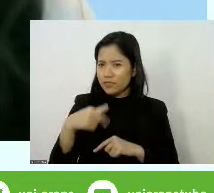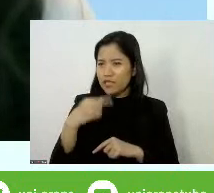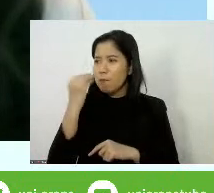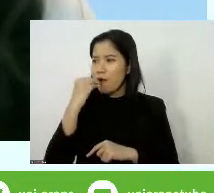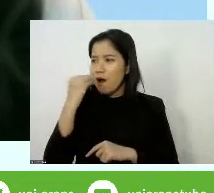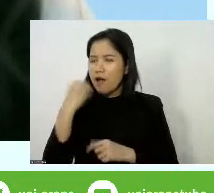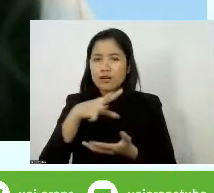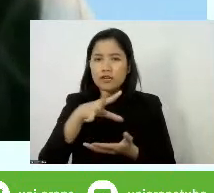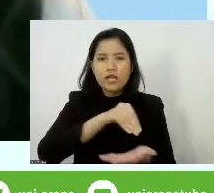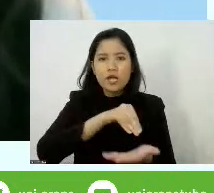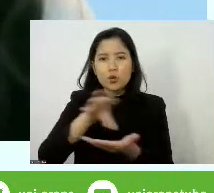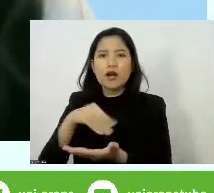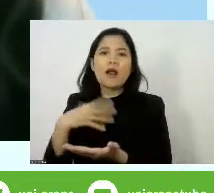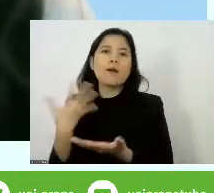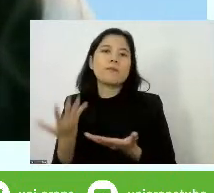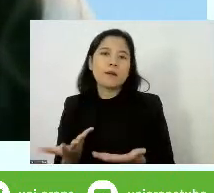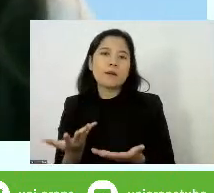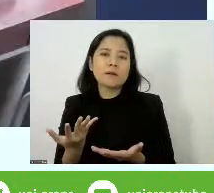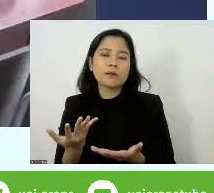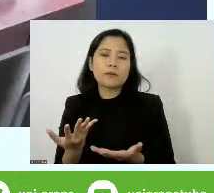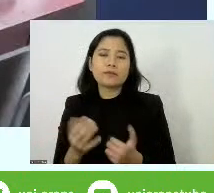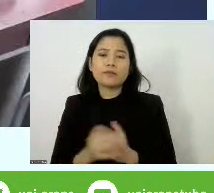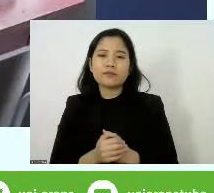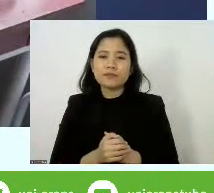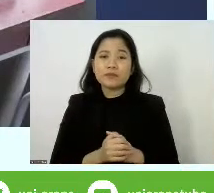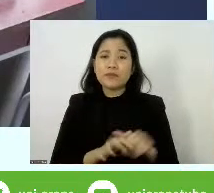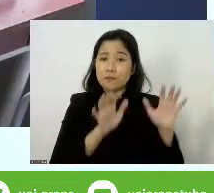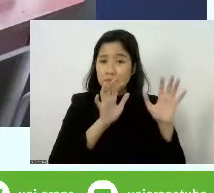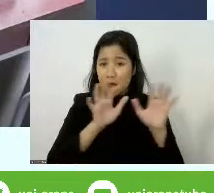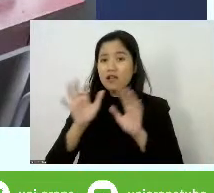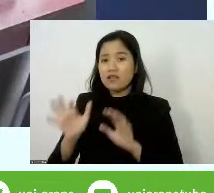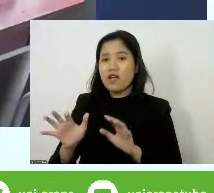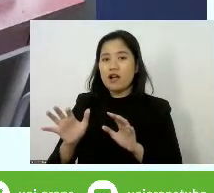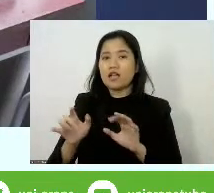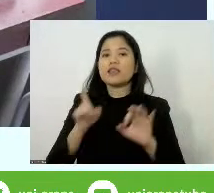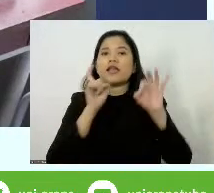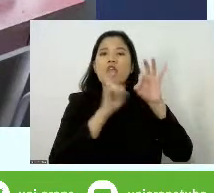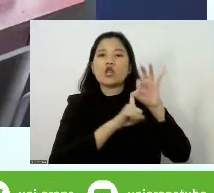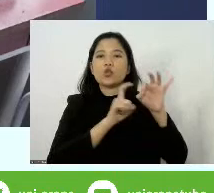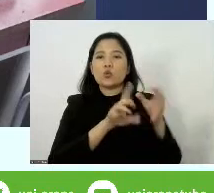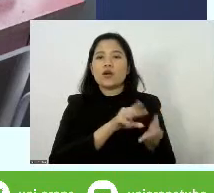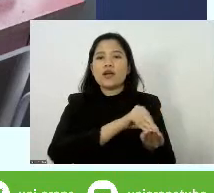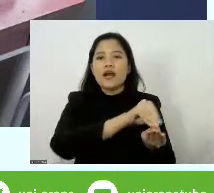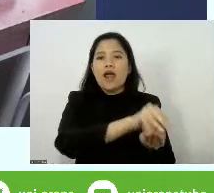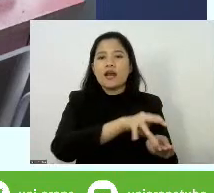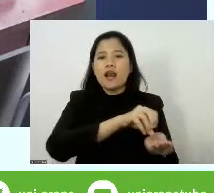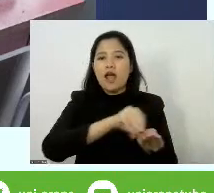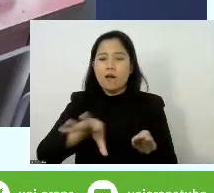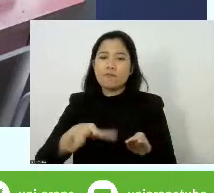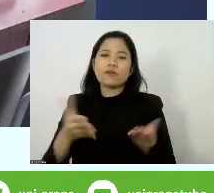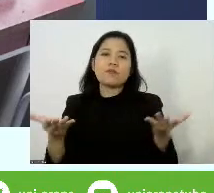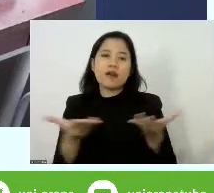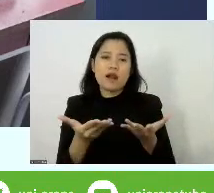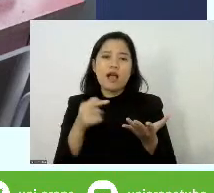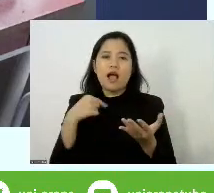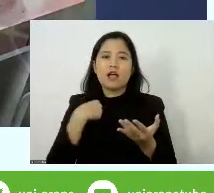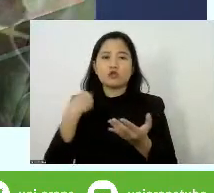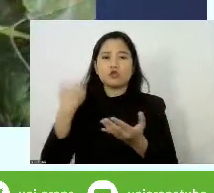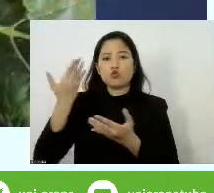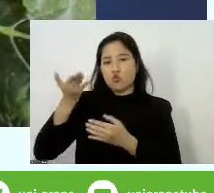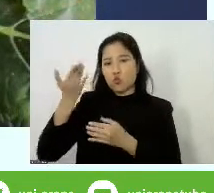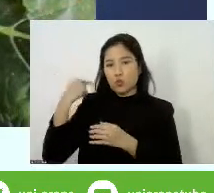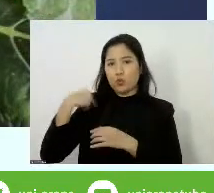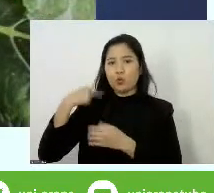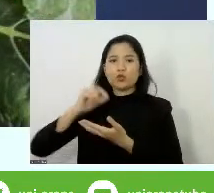sih kalau dari kebun kamu sendiri Hai banyak dan tergantung namanya dimana ya jadi aku memulai perjalanan gunakan waktu lagi